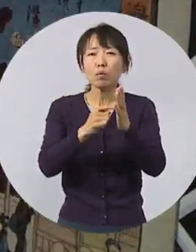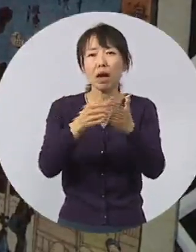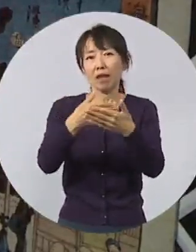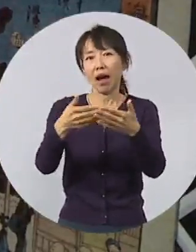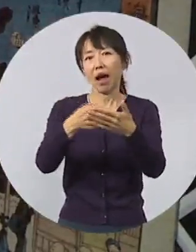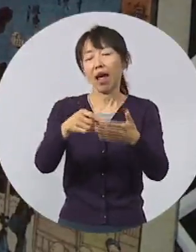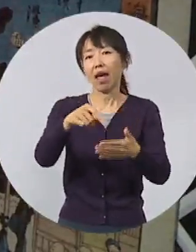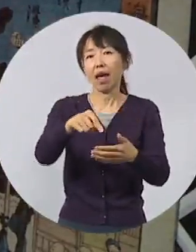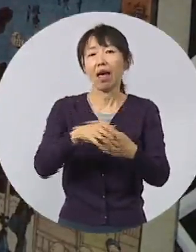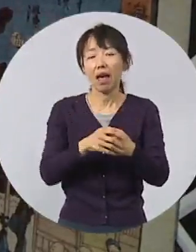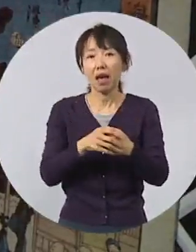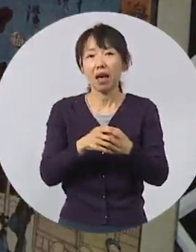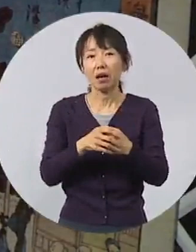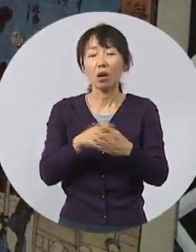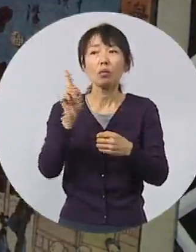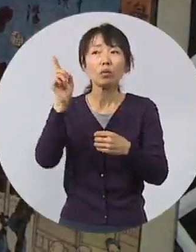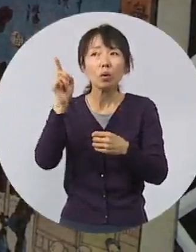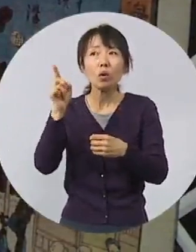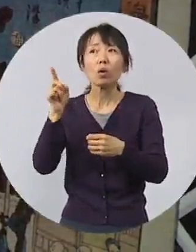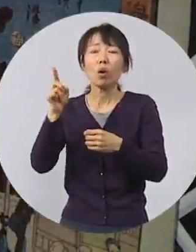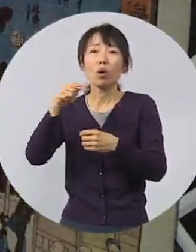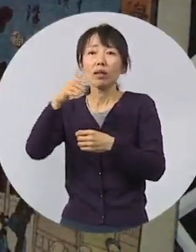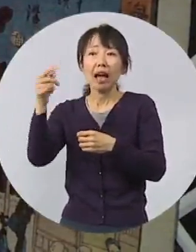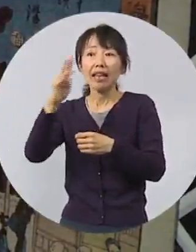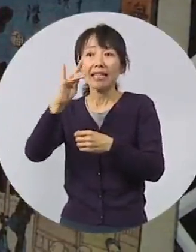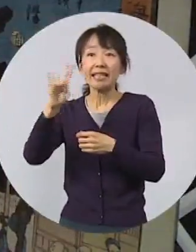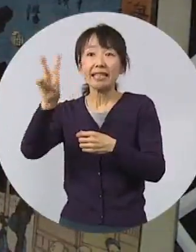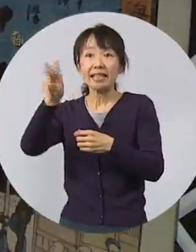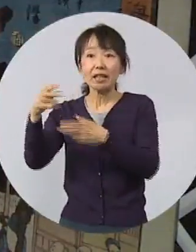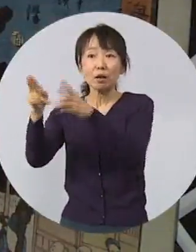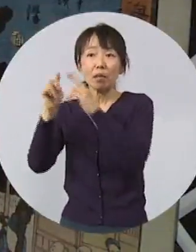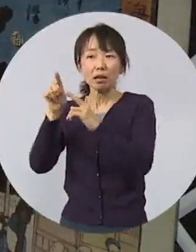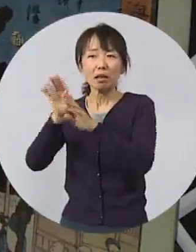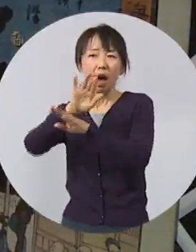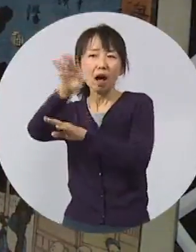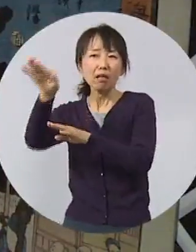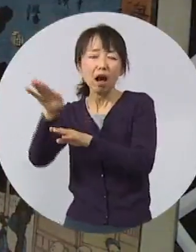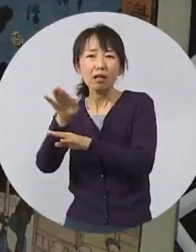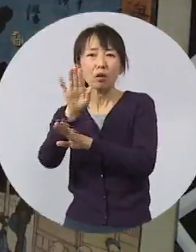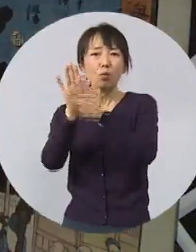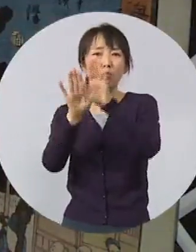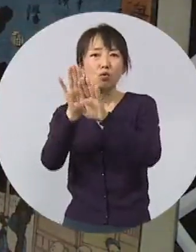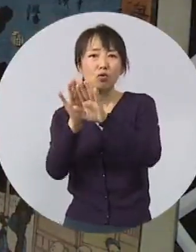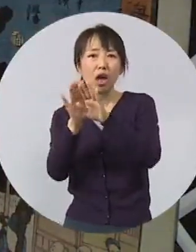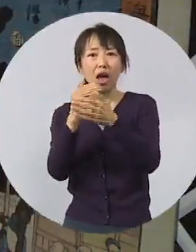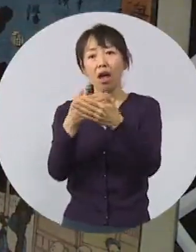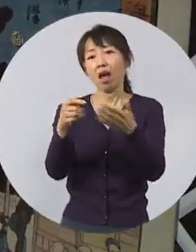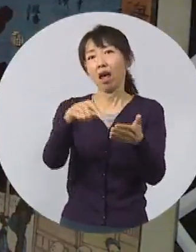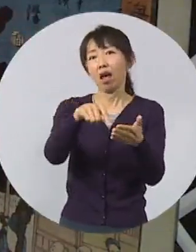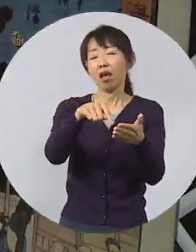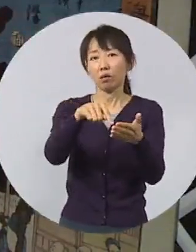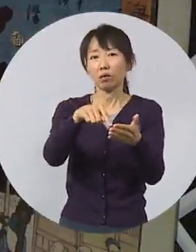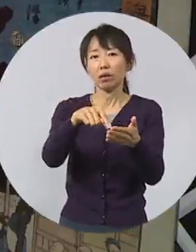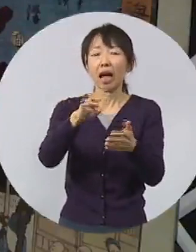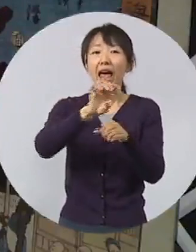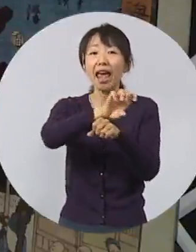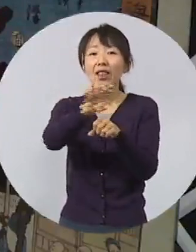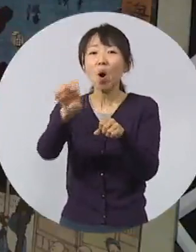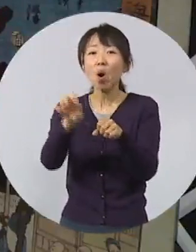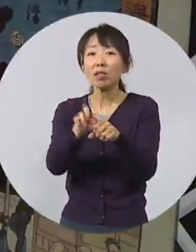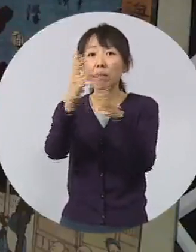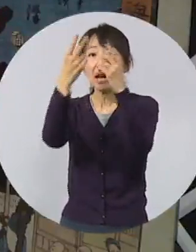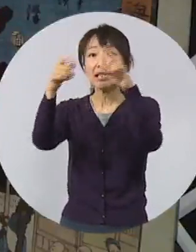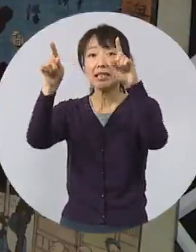大切橋のところあたりの風景を描いてるんですね。でこれが江ノ島一位の鳥と、でここ